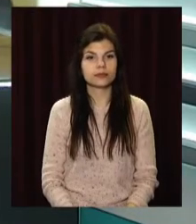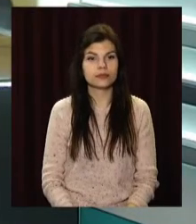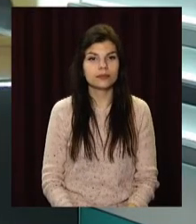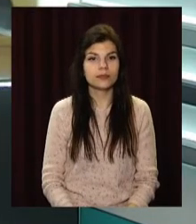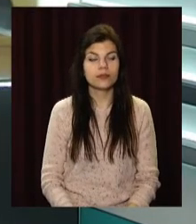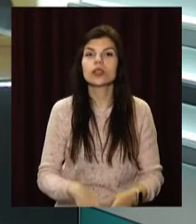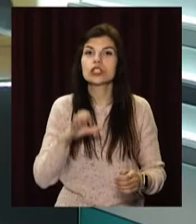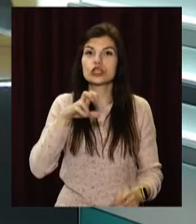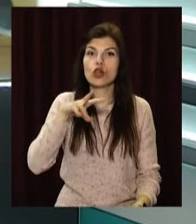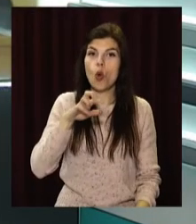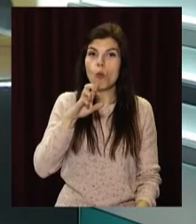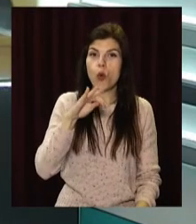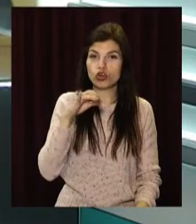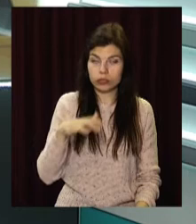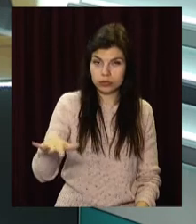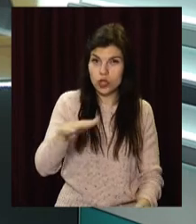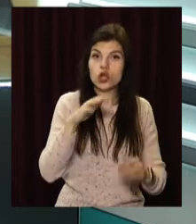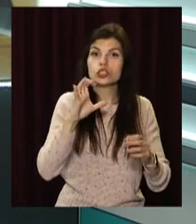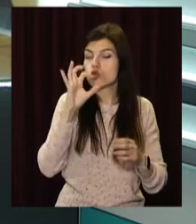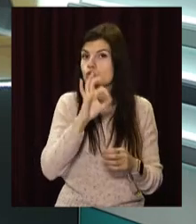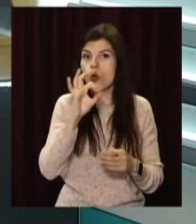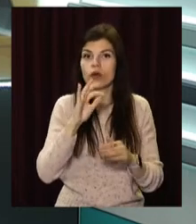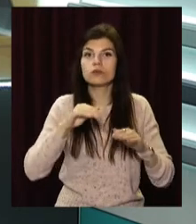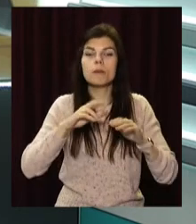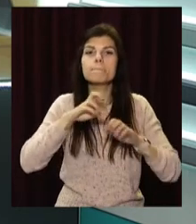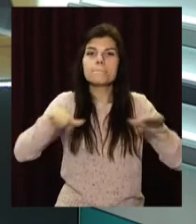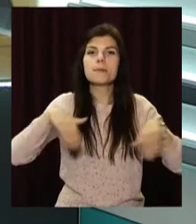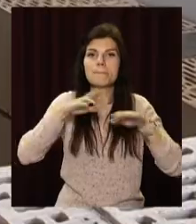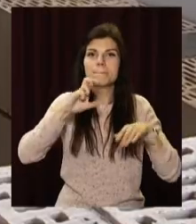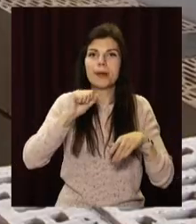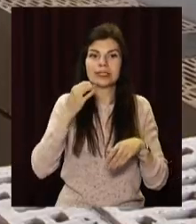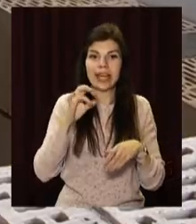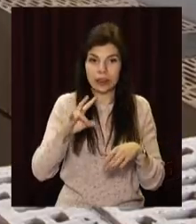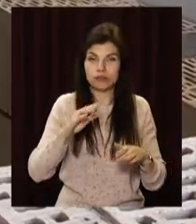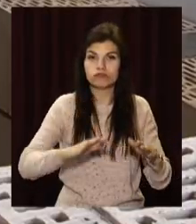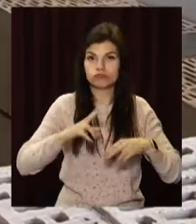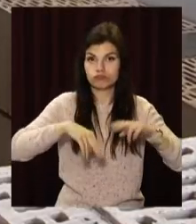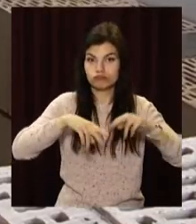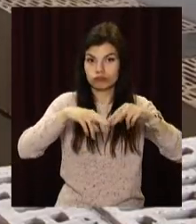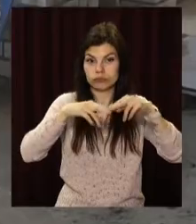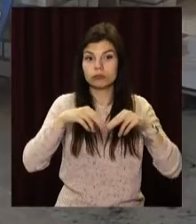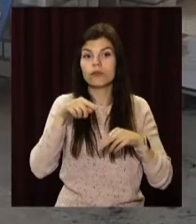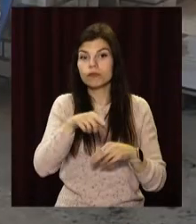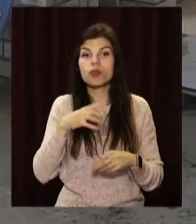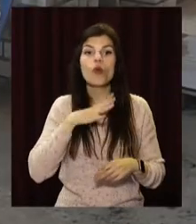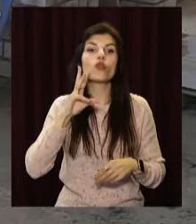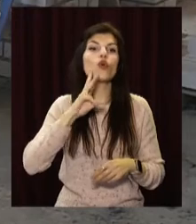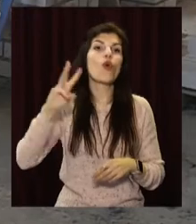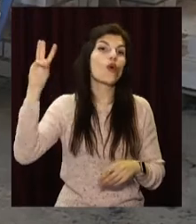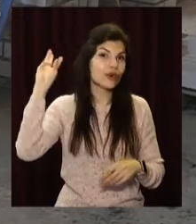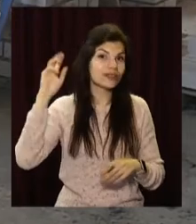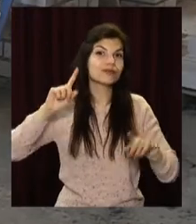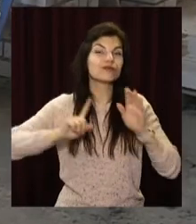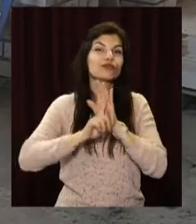У Слобожанському з нуля будують новий басейн. Він буде поруч із сучасним спорткомплексом, який з'явився тут 3 роки тому.